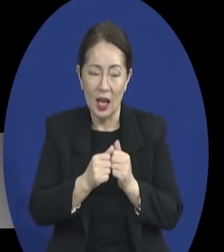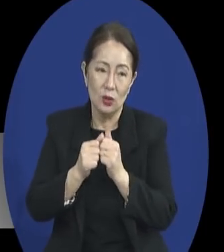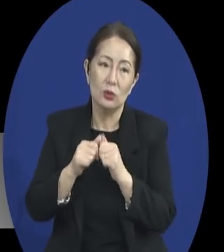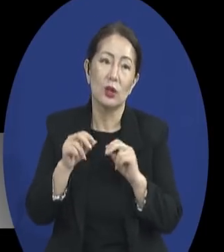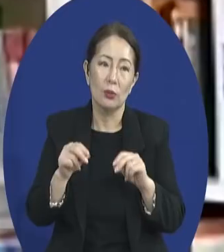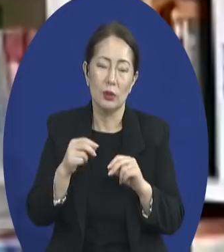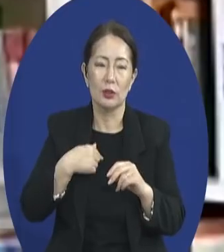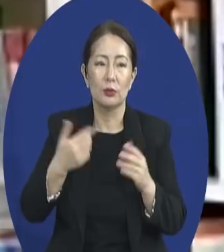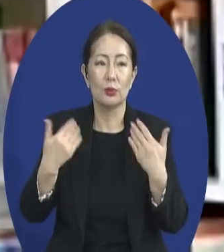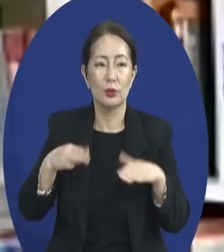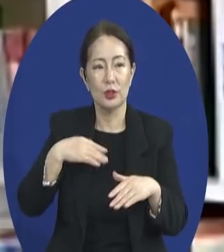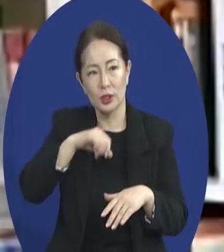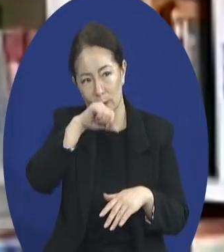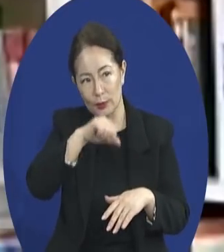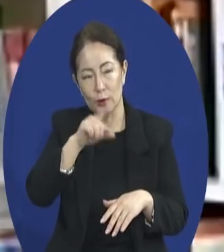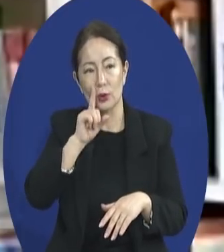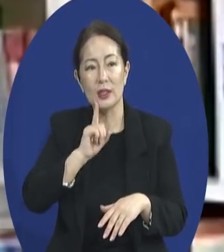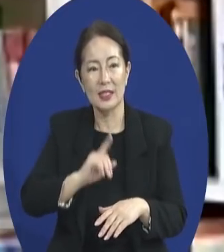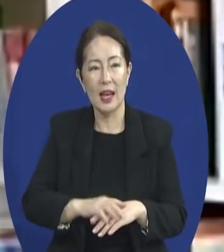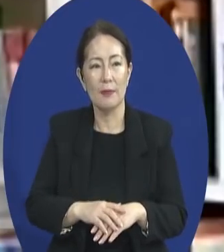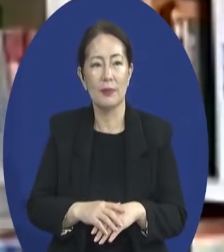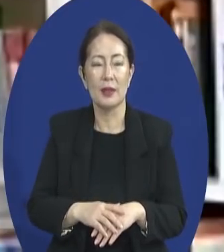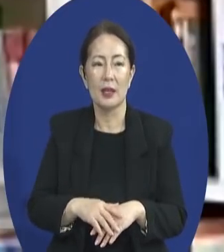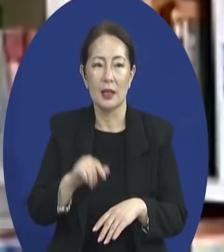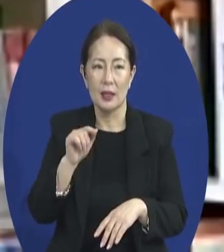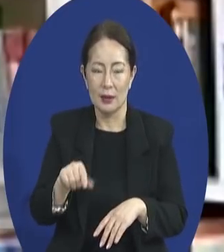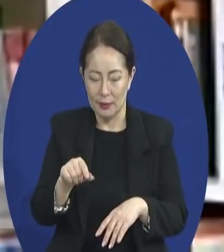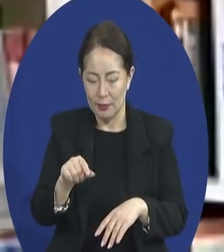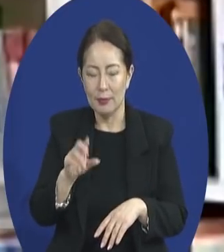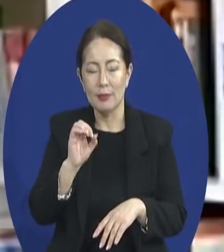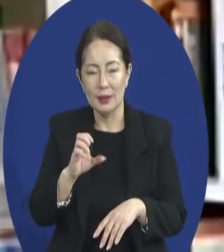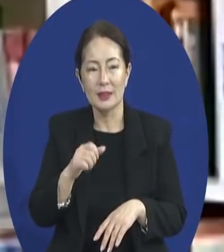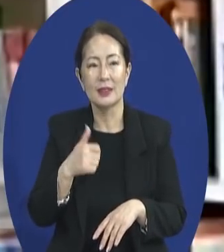Би бүжиглэх маш дуртай. Багш чигээ сайн